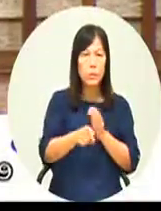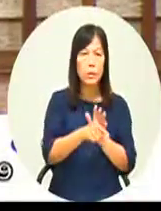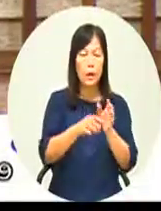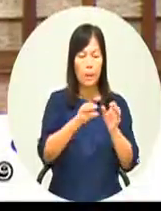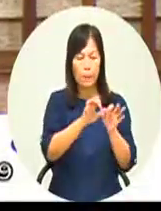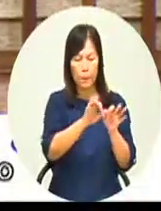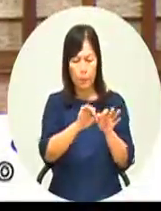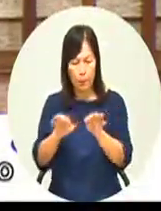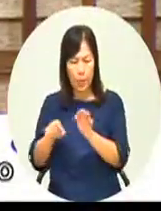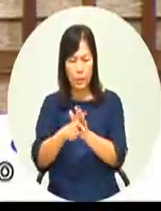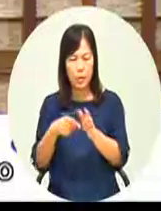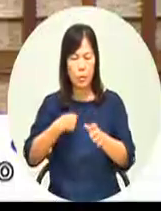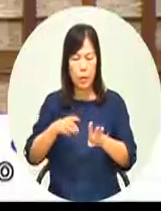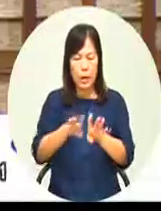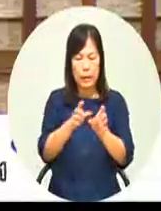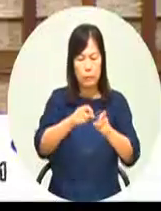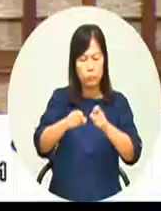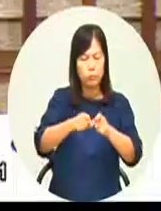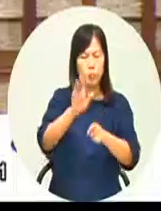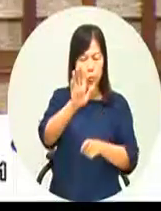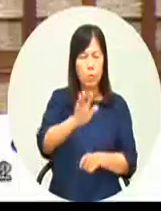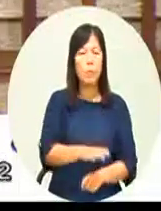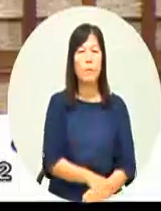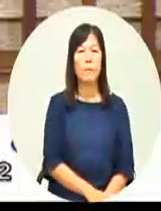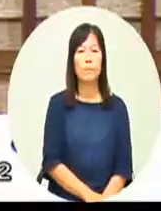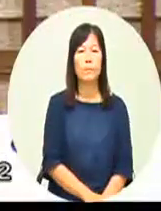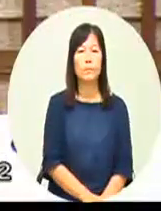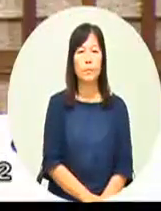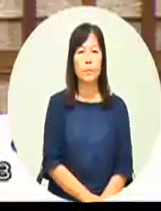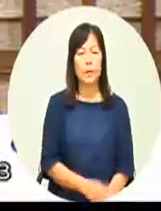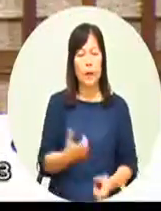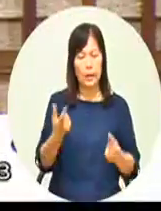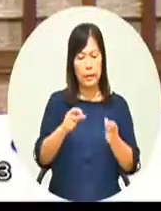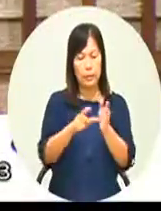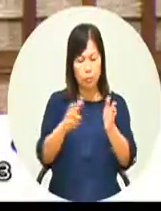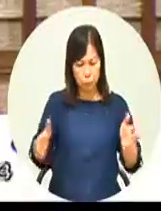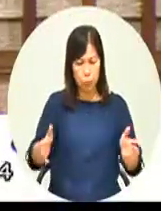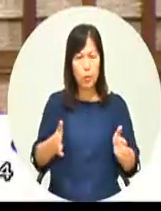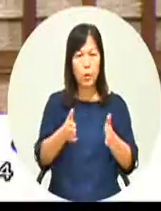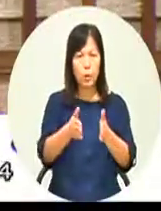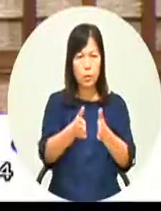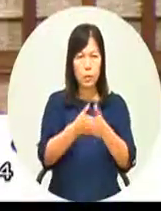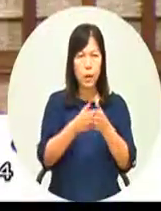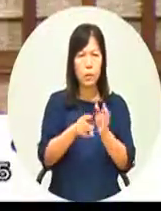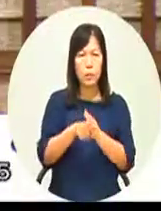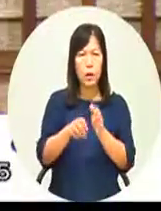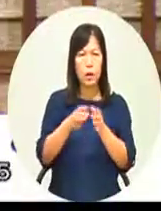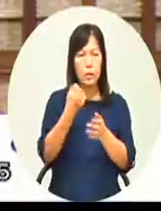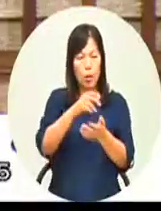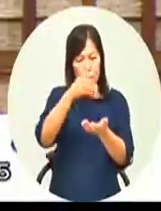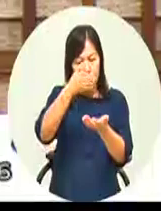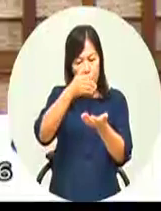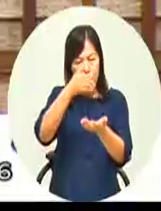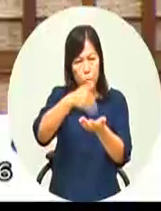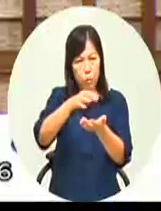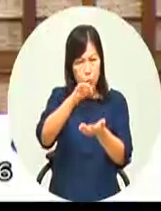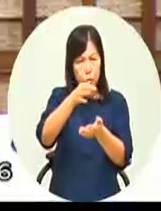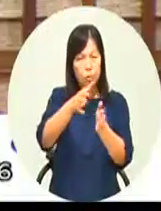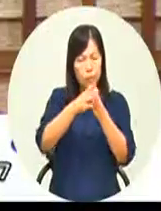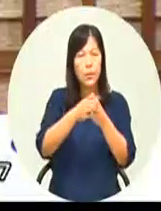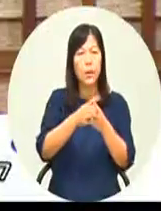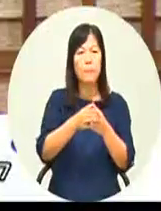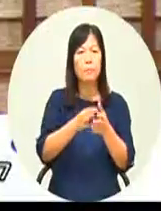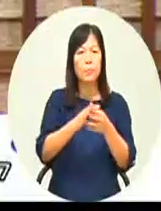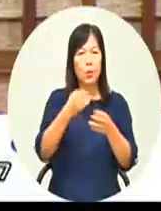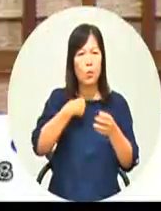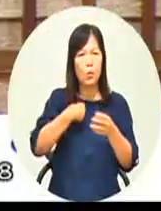迟了他很多的开发的计划，但是这一段时间内还是一样要计入计价的时间，就是说他要